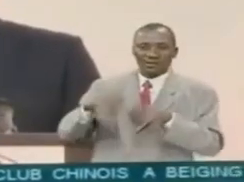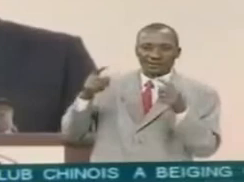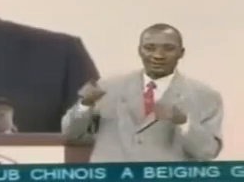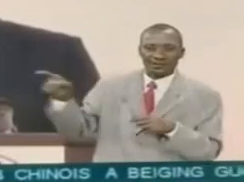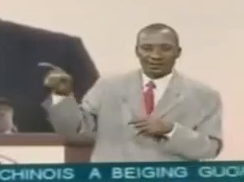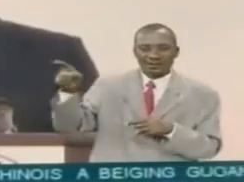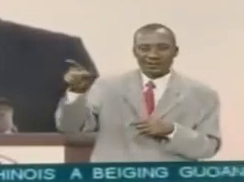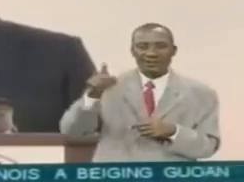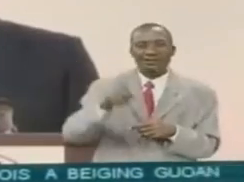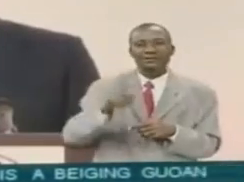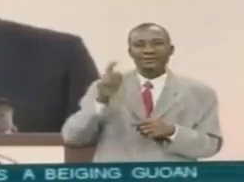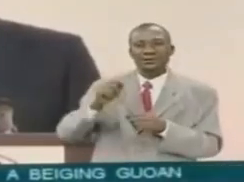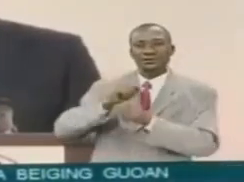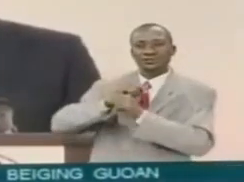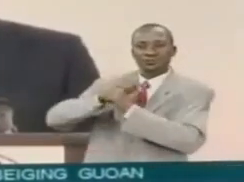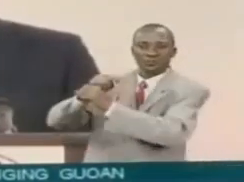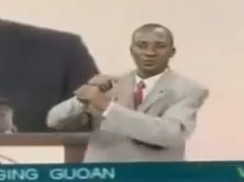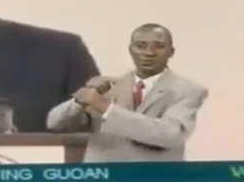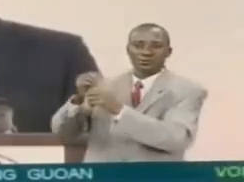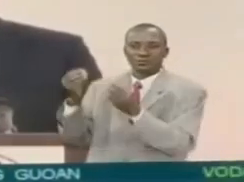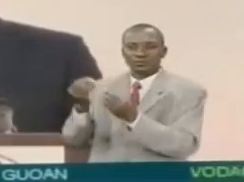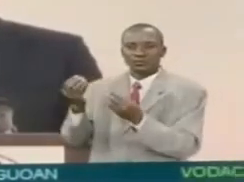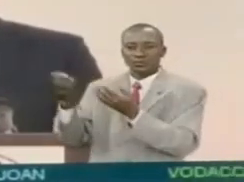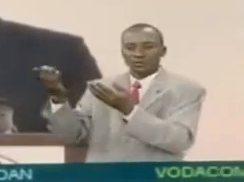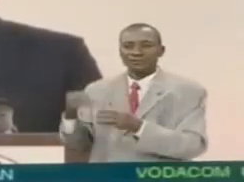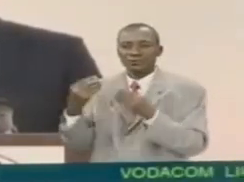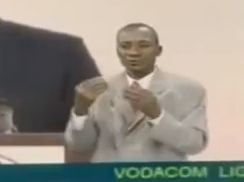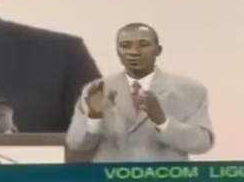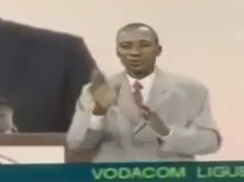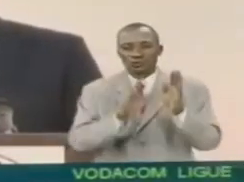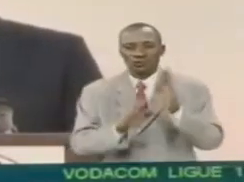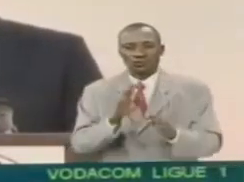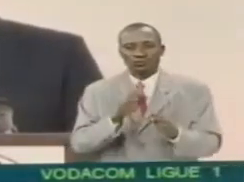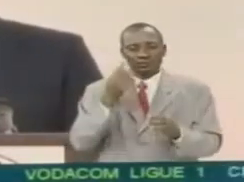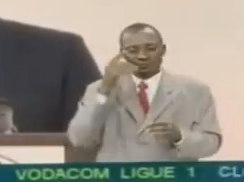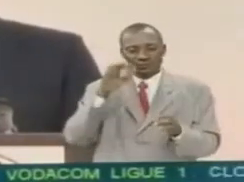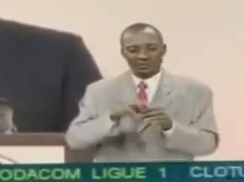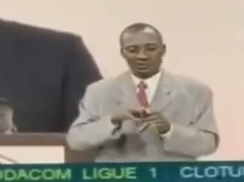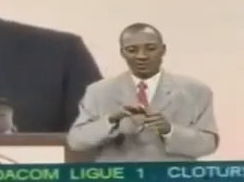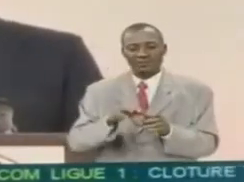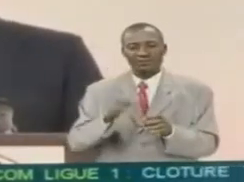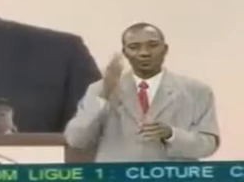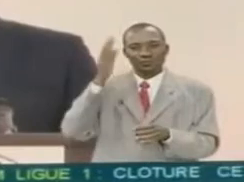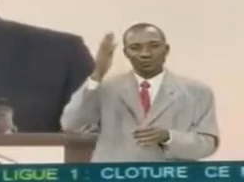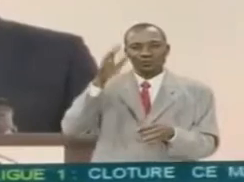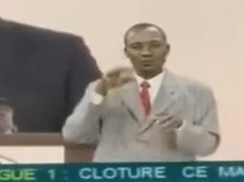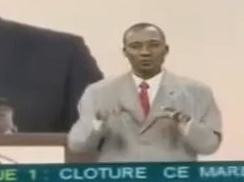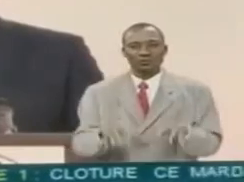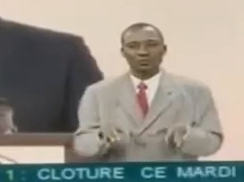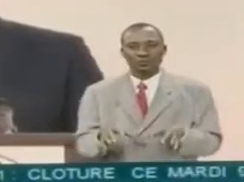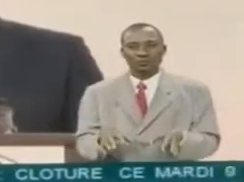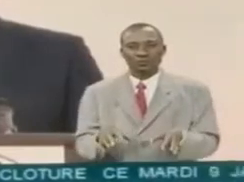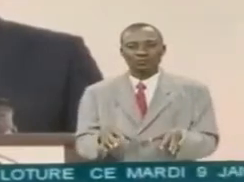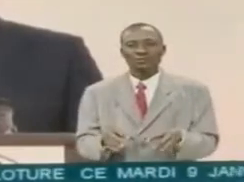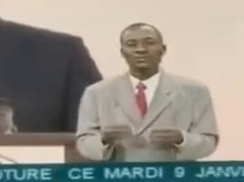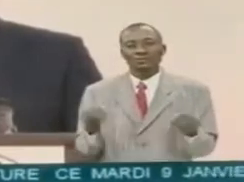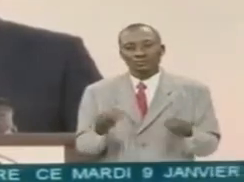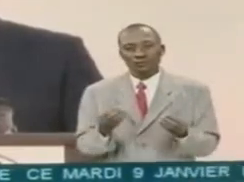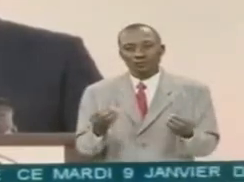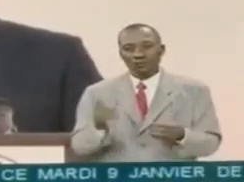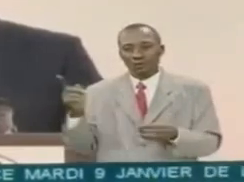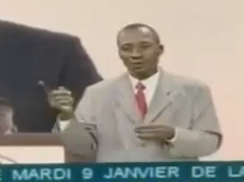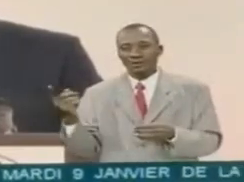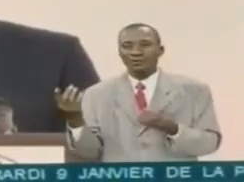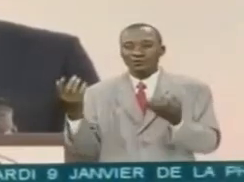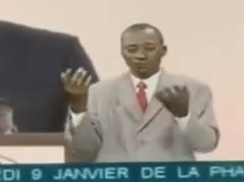des élections depuis quelques années, seraient tentés aujourd'hui de recourir à la violence pour interrompre